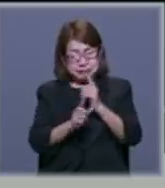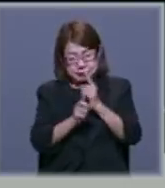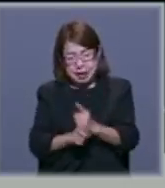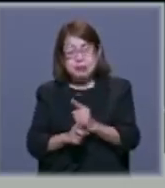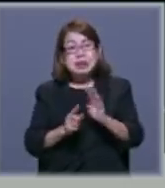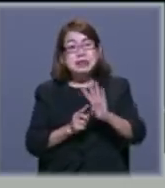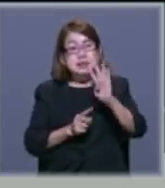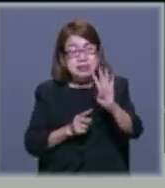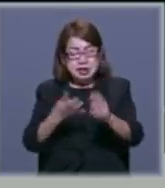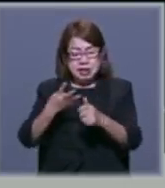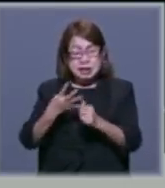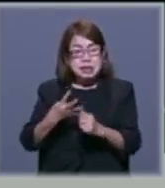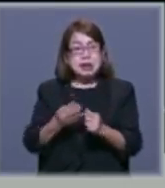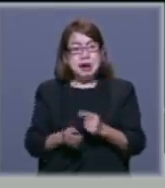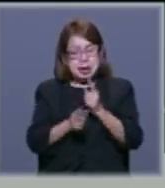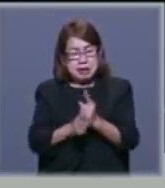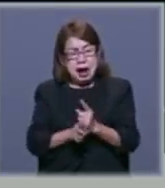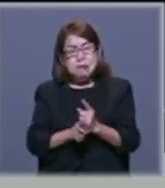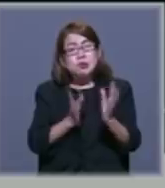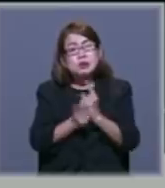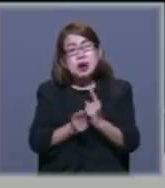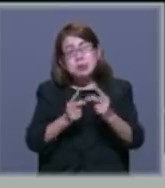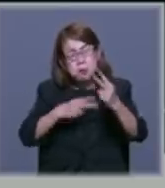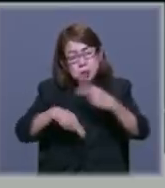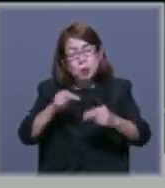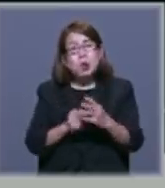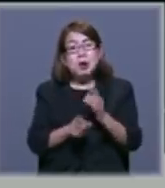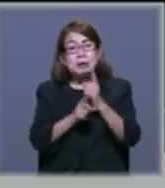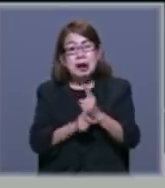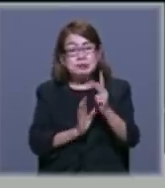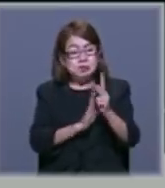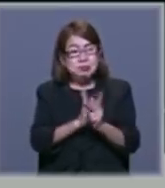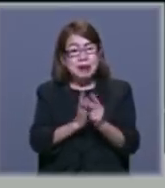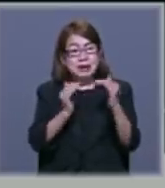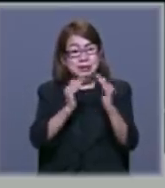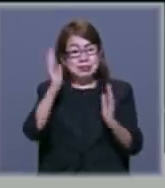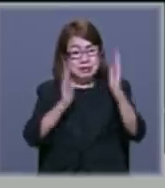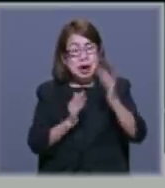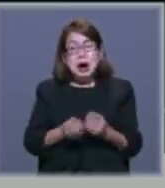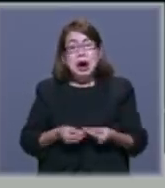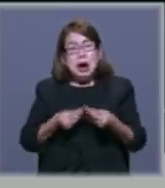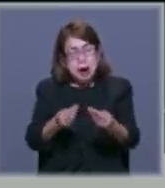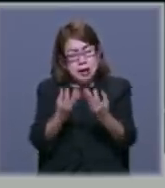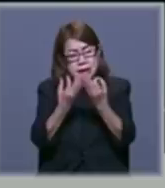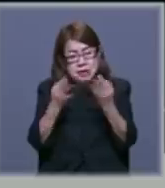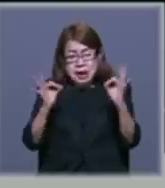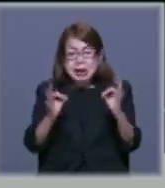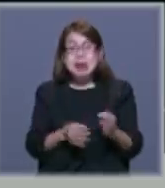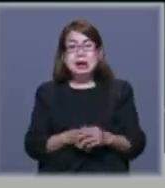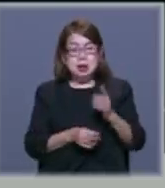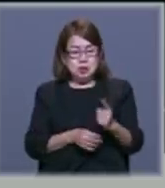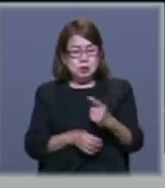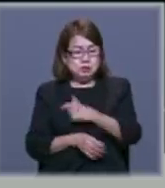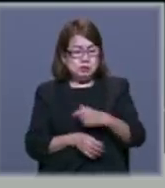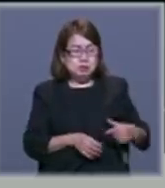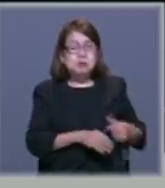4. ประเพณีการปกครองของไทยในระบอบประชาธิปไตยนั้นหมายถึงระบอบเสรีประชาธิปไตยอันมีพระมหากษัตริย์ทรงเป็นประ